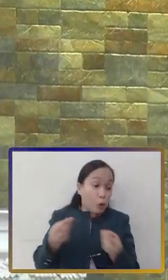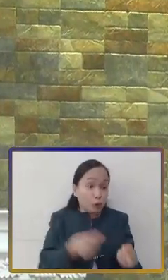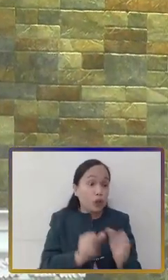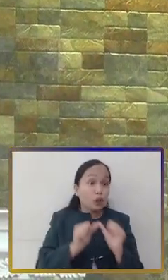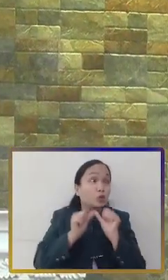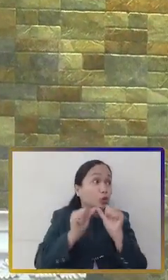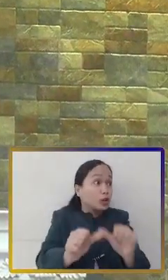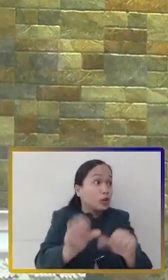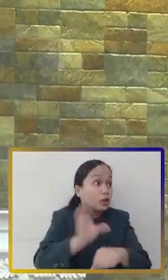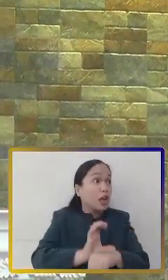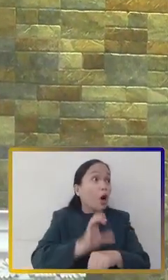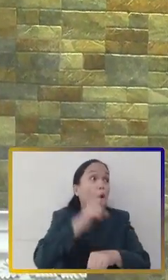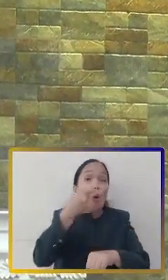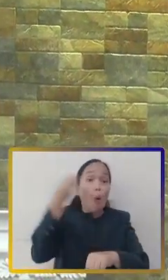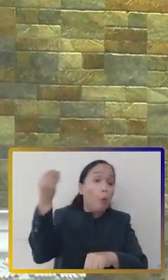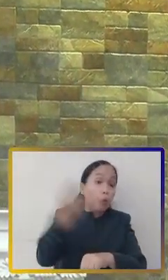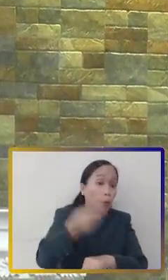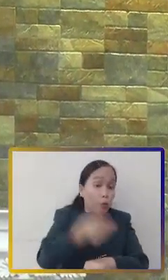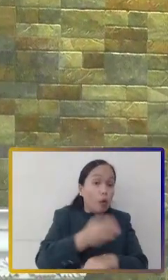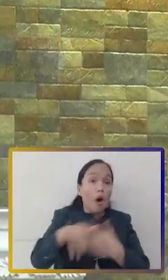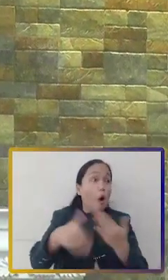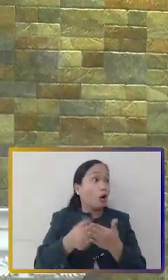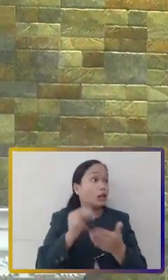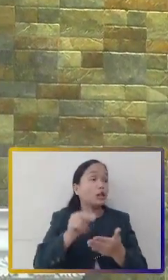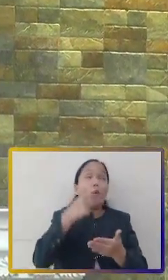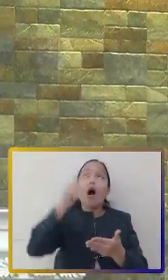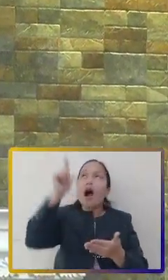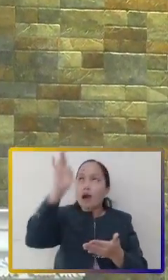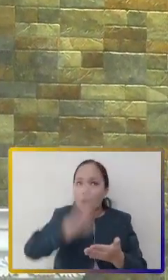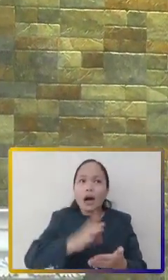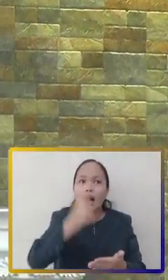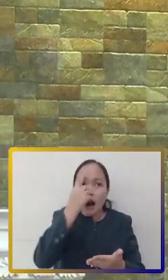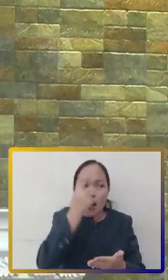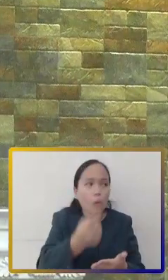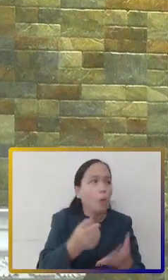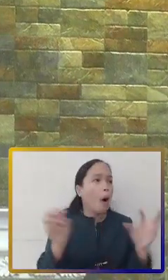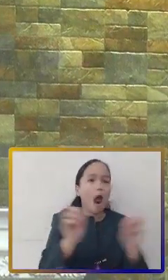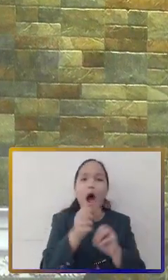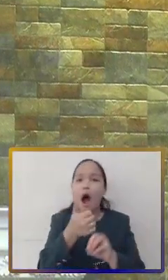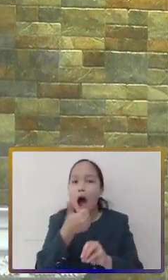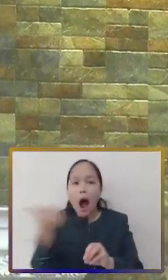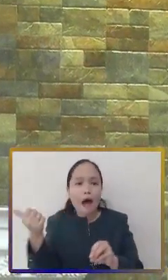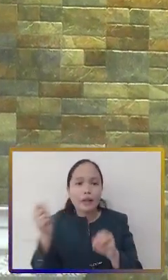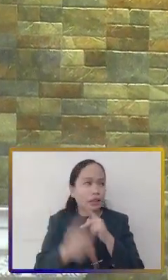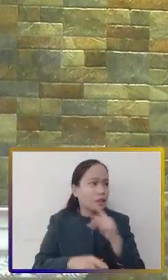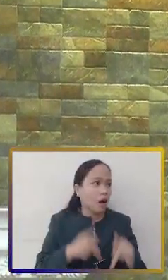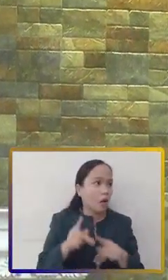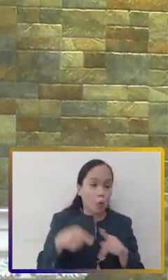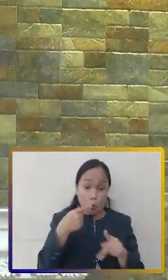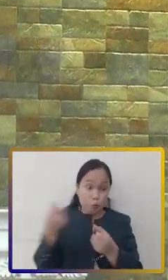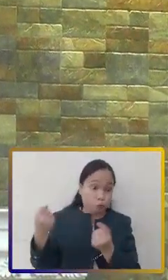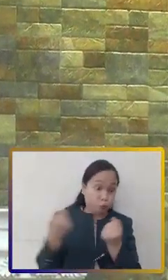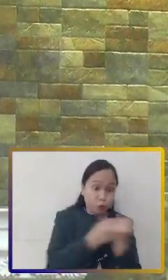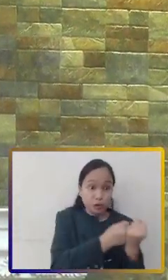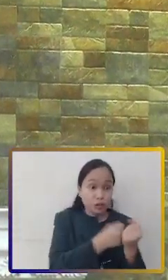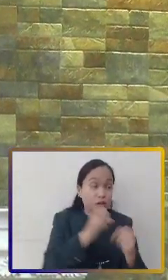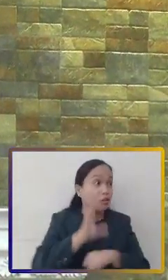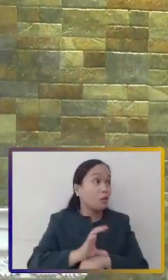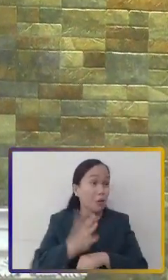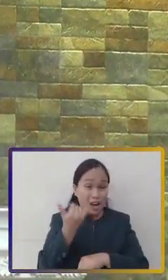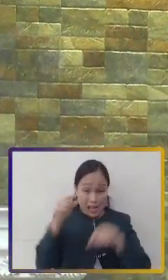ang Diyos at walang bahid na anumang kakayanan ng tao. Brethren, this is God's